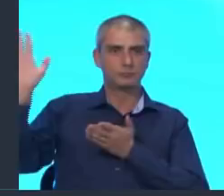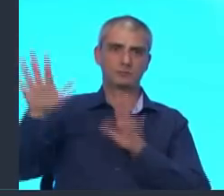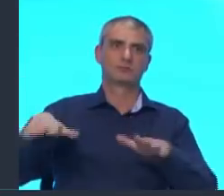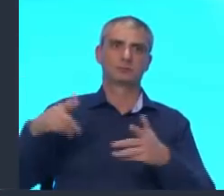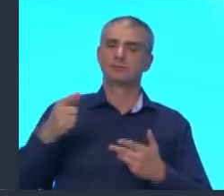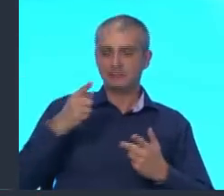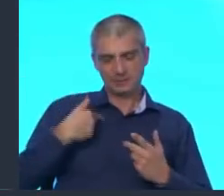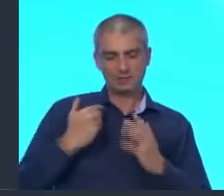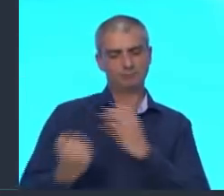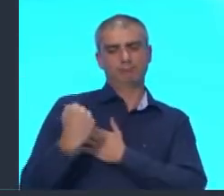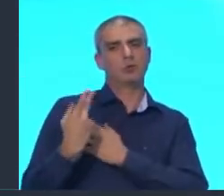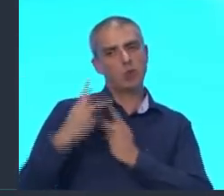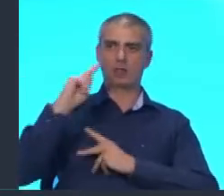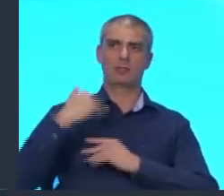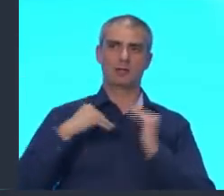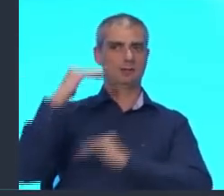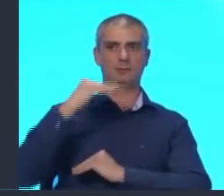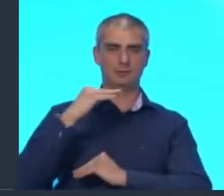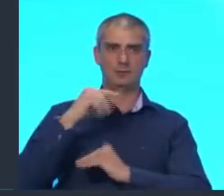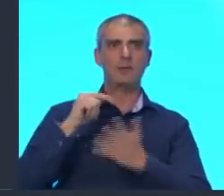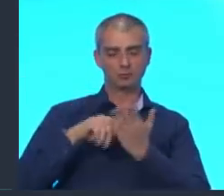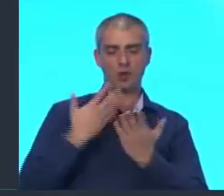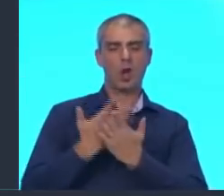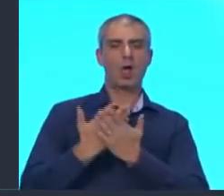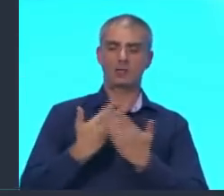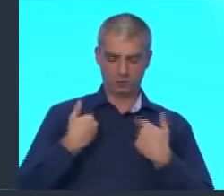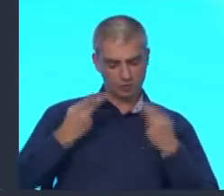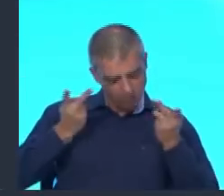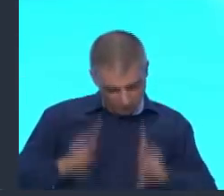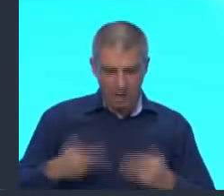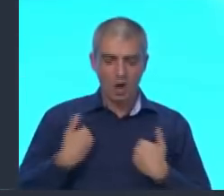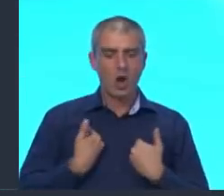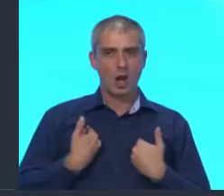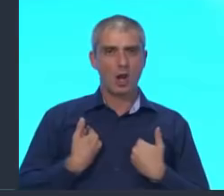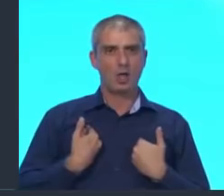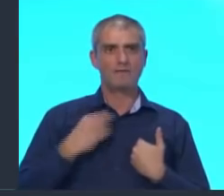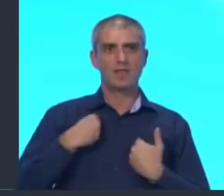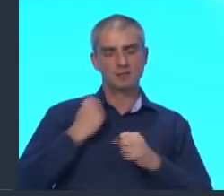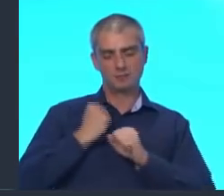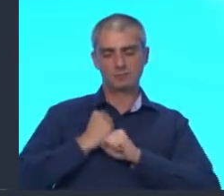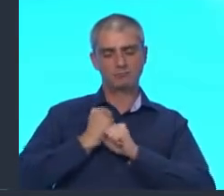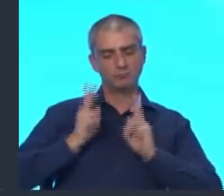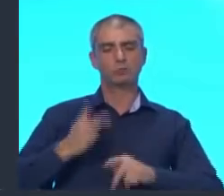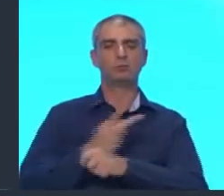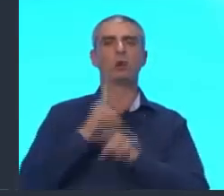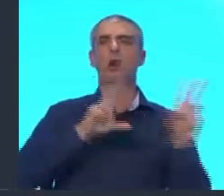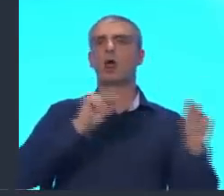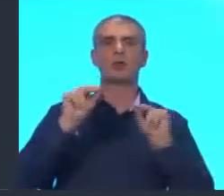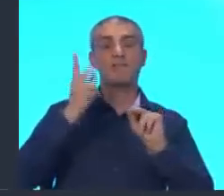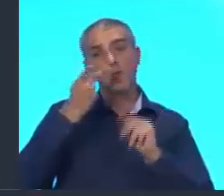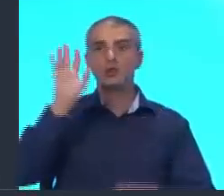הרים אותי. כאילו, כדי להוכיח להם שאני כן יכול, ושאני מתגל בדיוק כמיים, ואפילו יותר טוב.